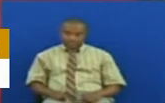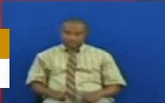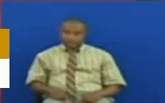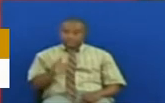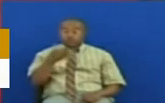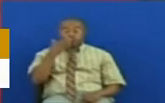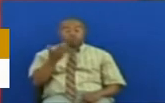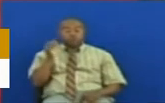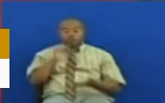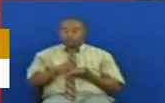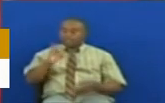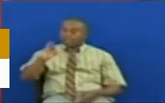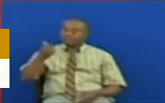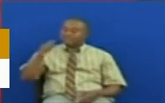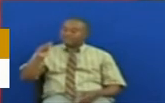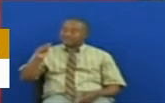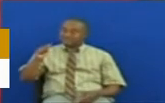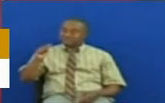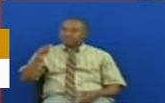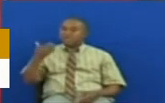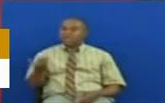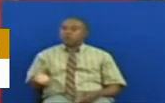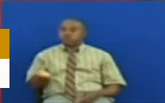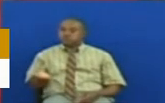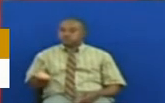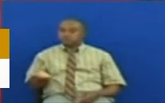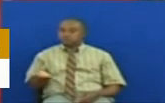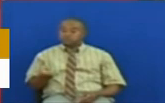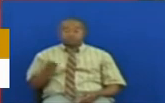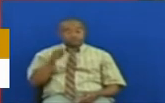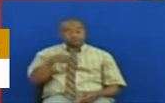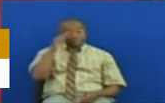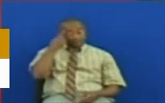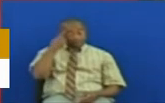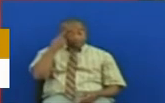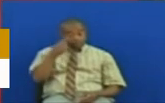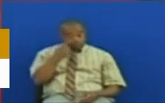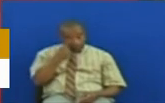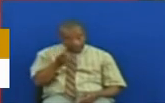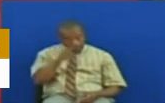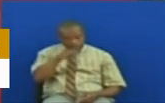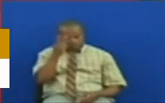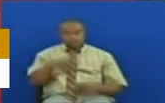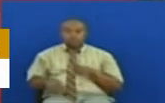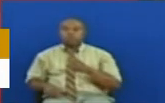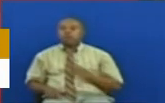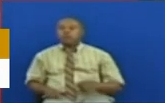hizi FADs au kama hakuna haja ya kuweka FADs basi hili nafikiri liangaliwe kwa muono mwingine.